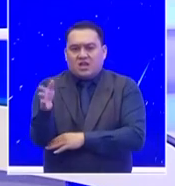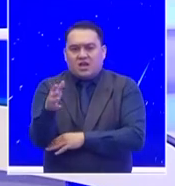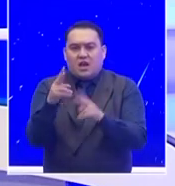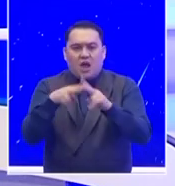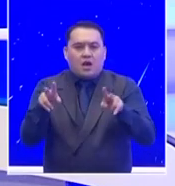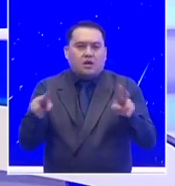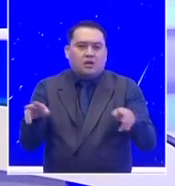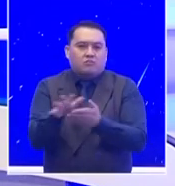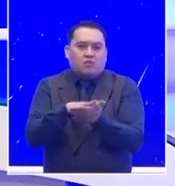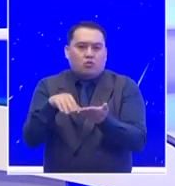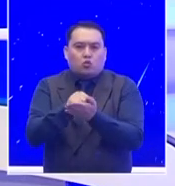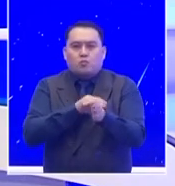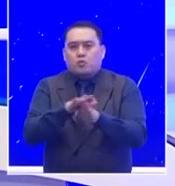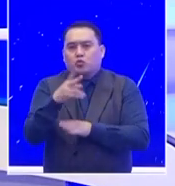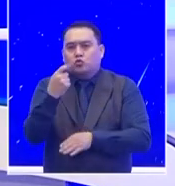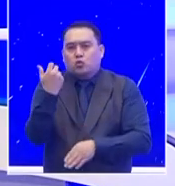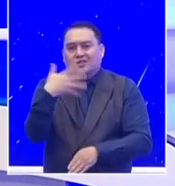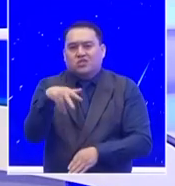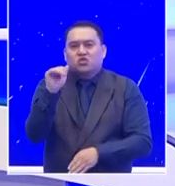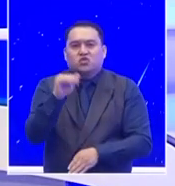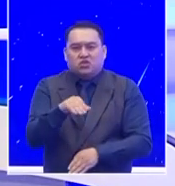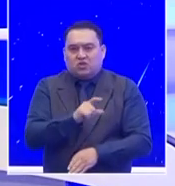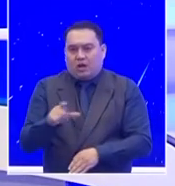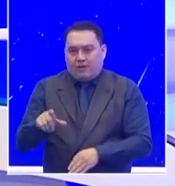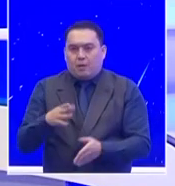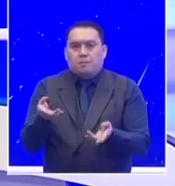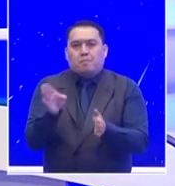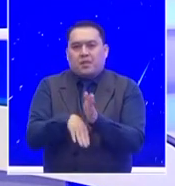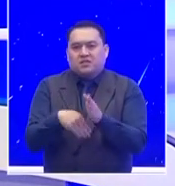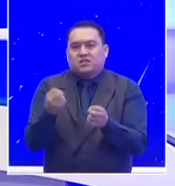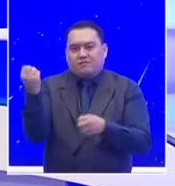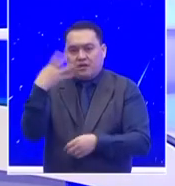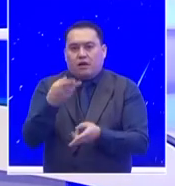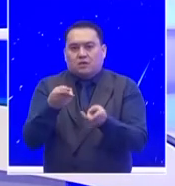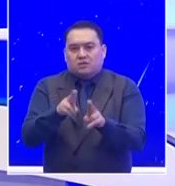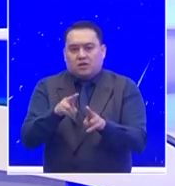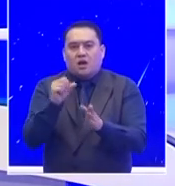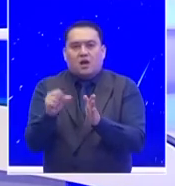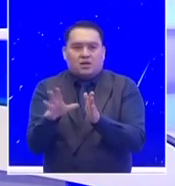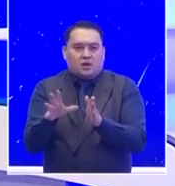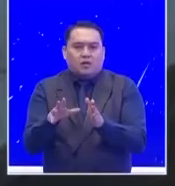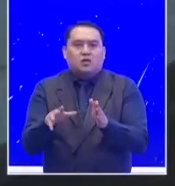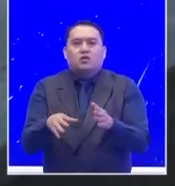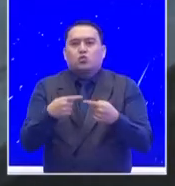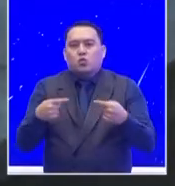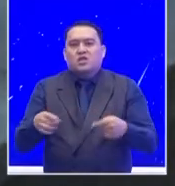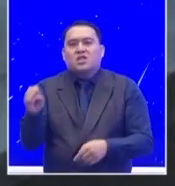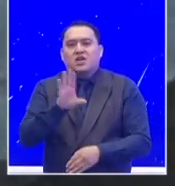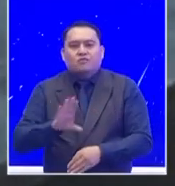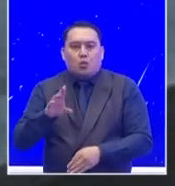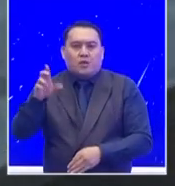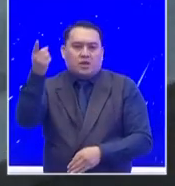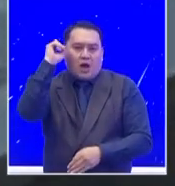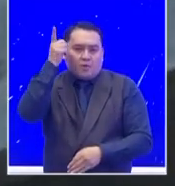линии электропередачи. 130 тысяч человек остались без света. От стихии пострадали и другие регионы Европы.